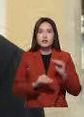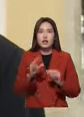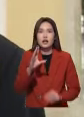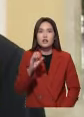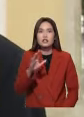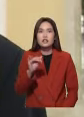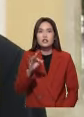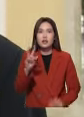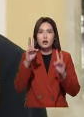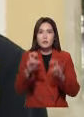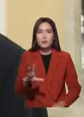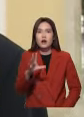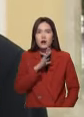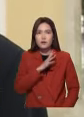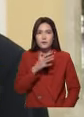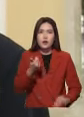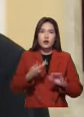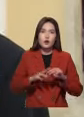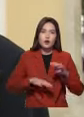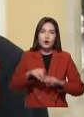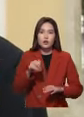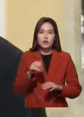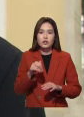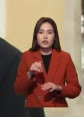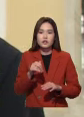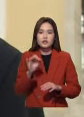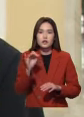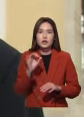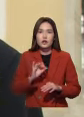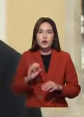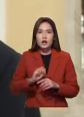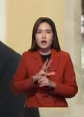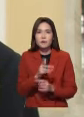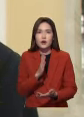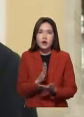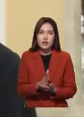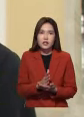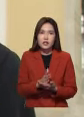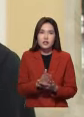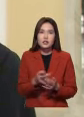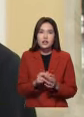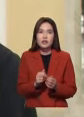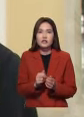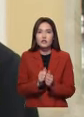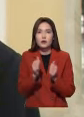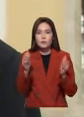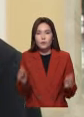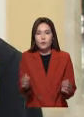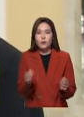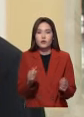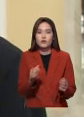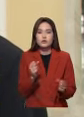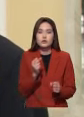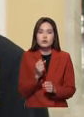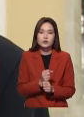болатын. Сөйтіп, ол қоғамды емдеуші, күлкі арқылы арылтушы